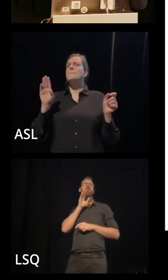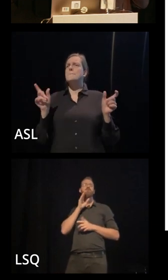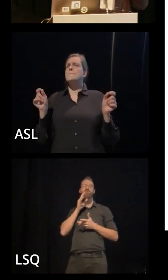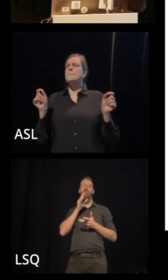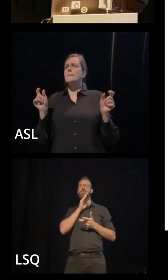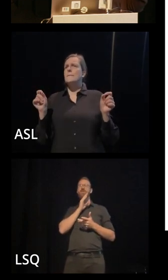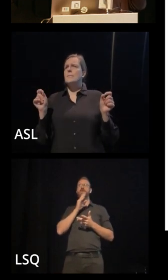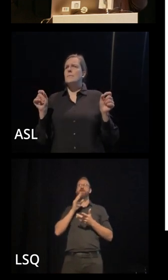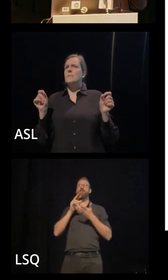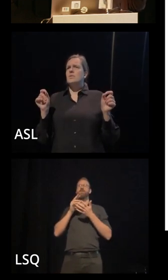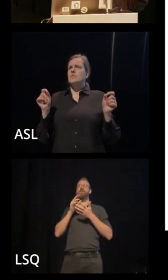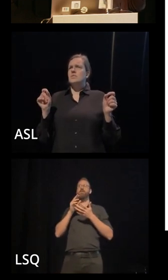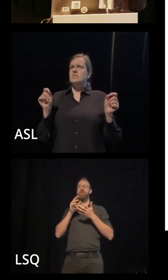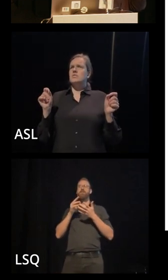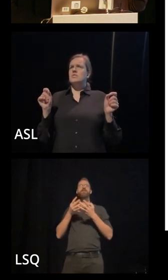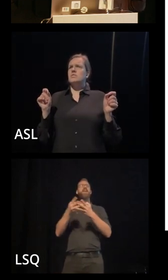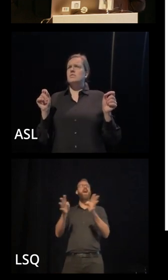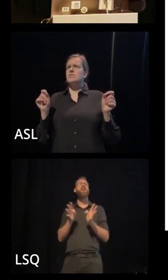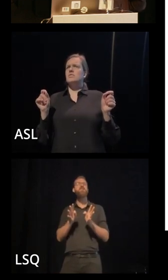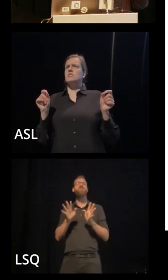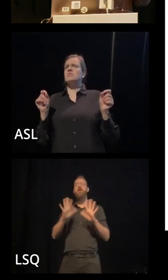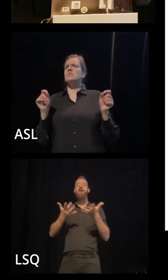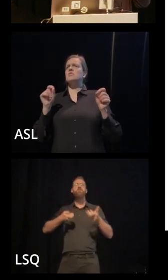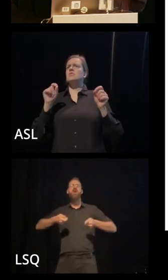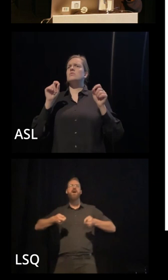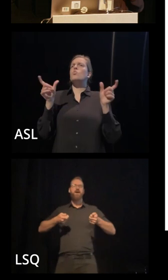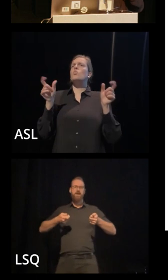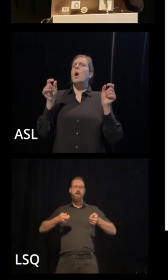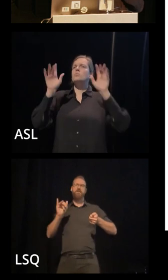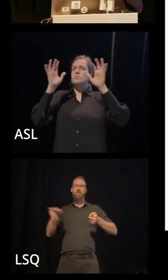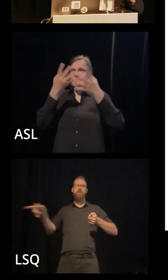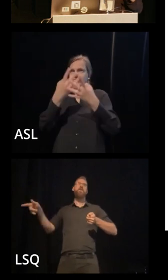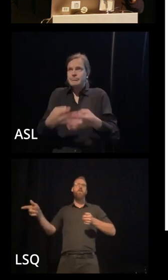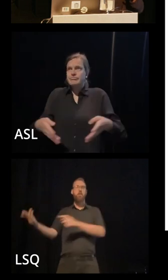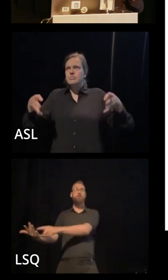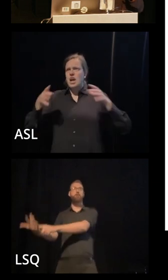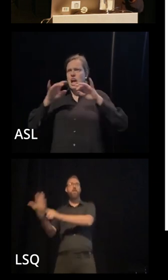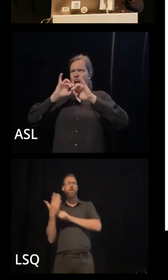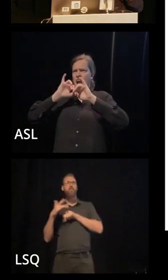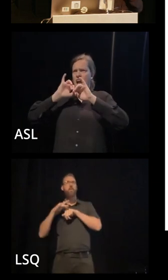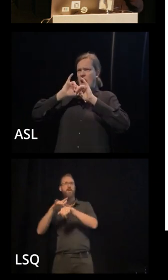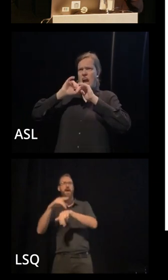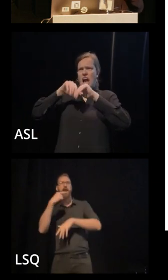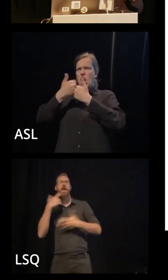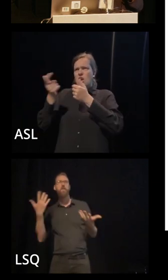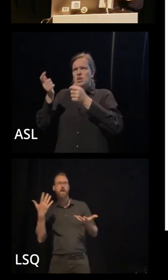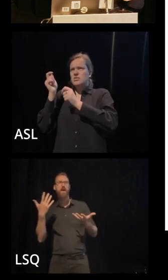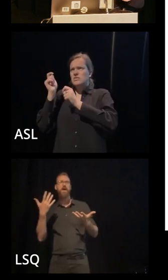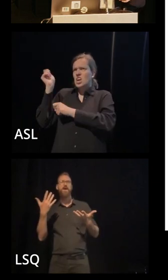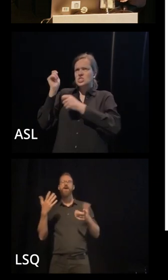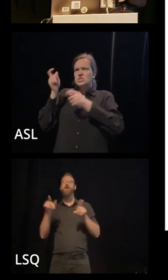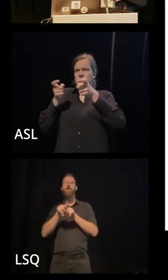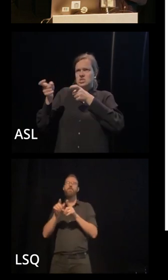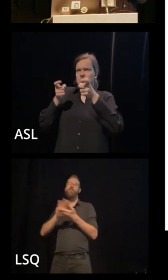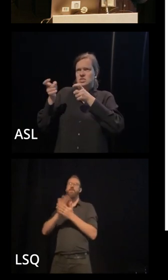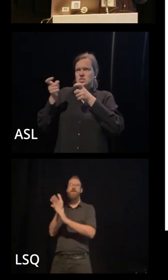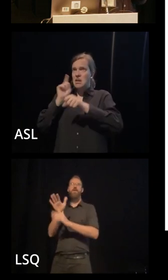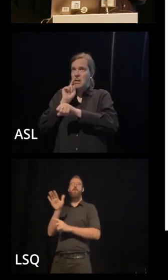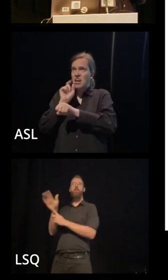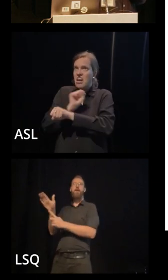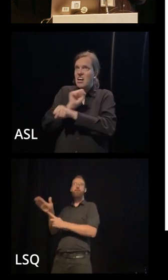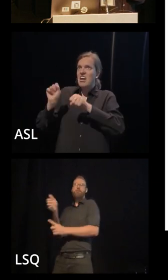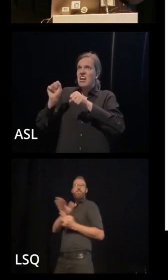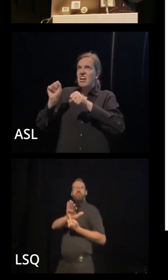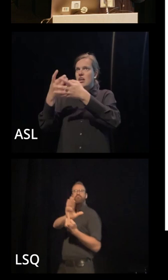cette idée de transfert des savoirs et savoir-faire qui vont s'intégrer dans les manœuvres scéniques qui va